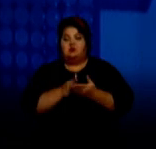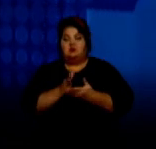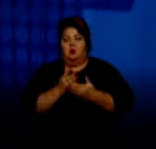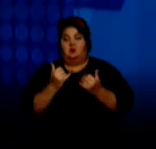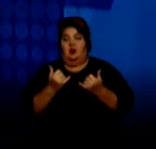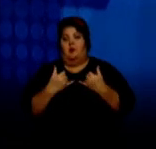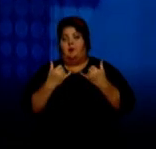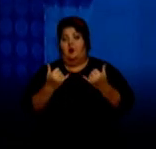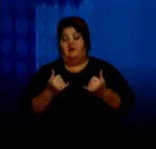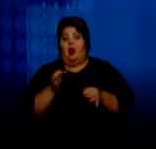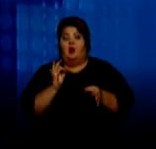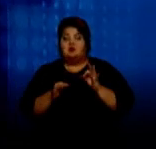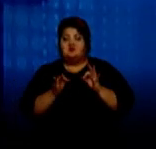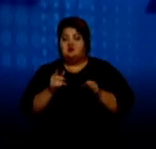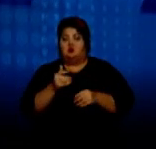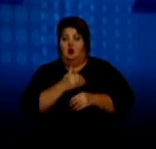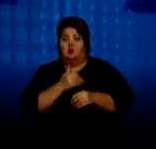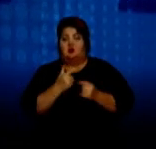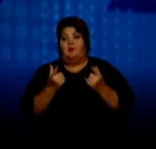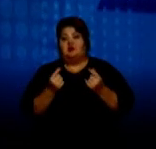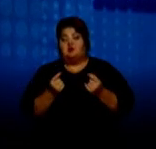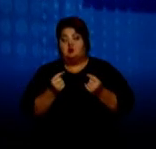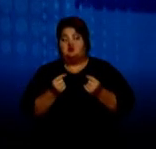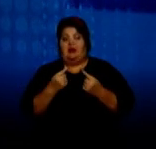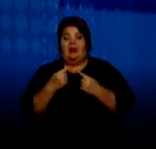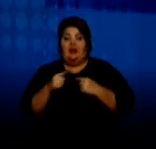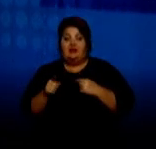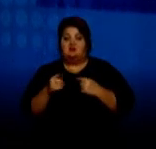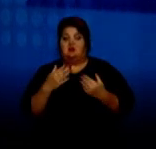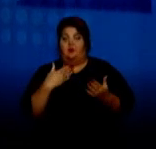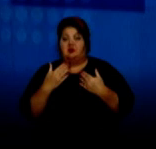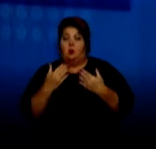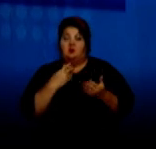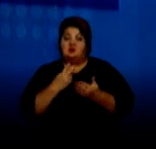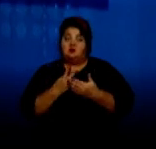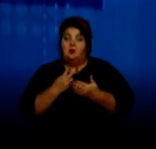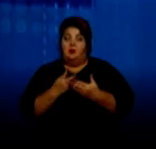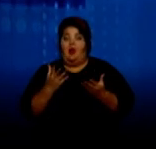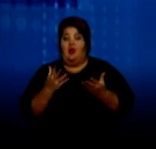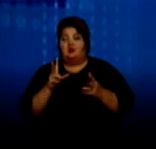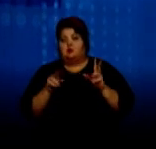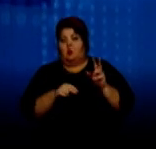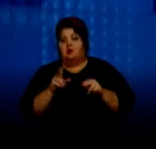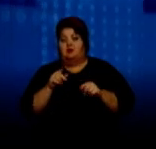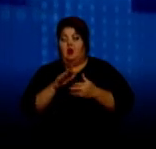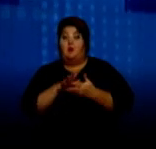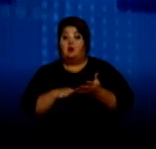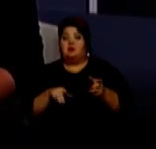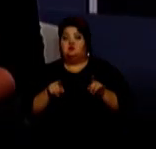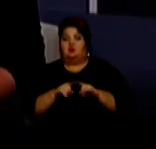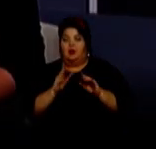на повагу. Звісно, що хотілося б трошки інші підходи бачити, але сподіваюся, що в подальшому так і